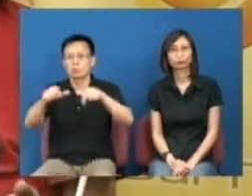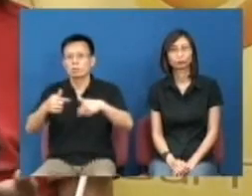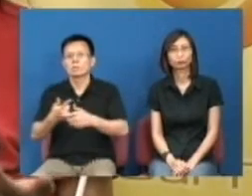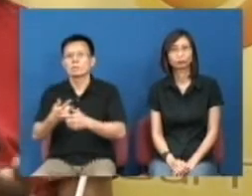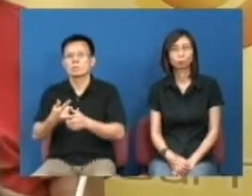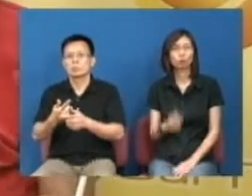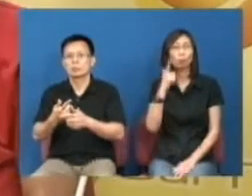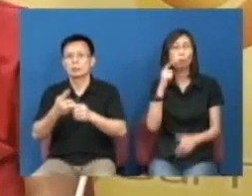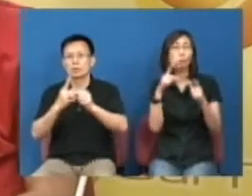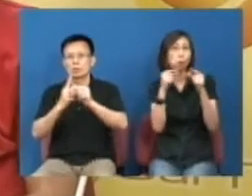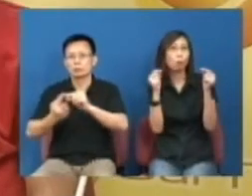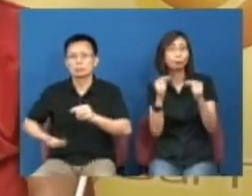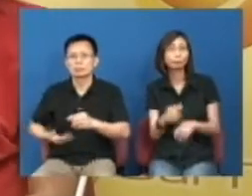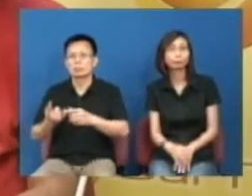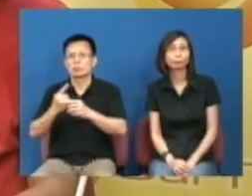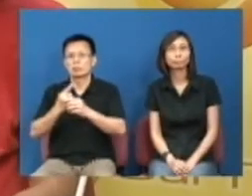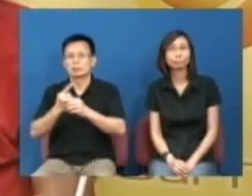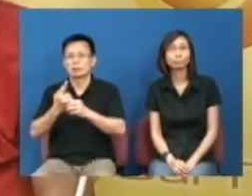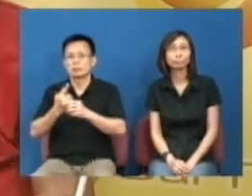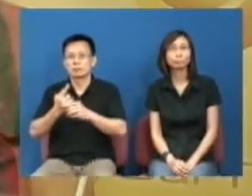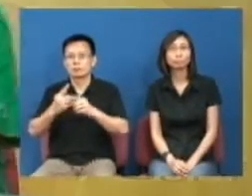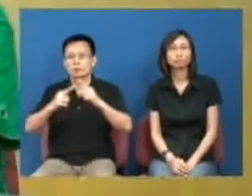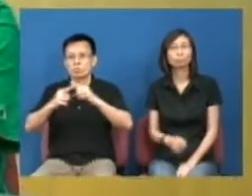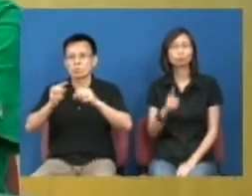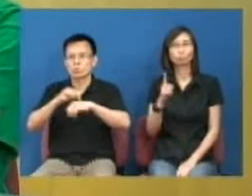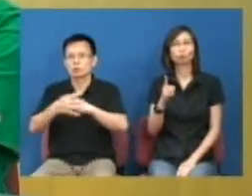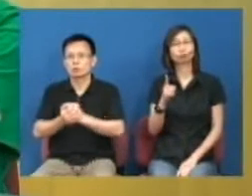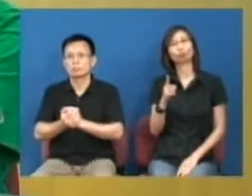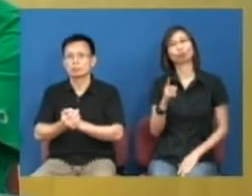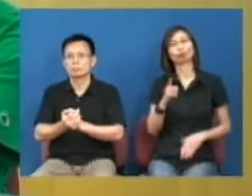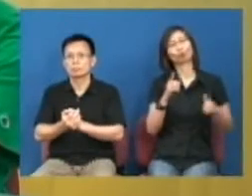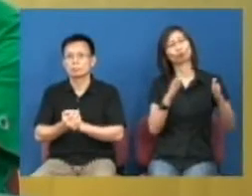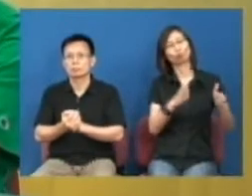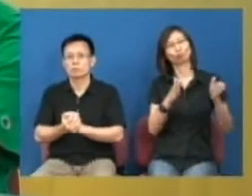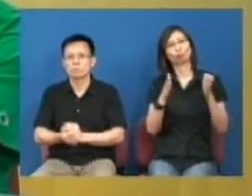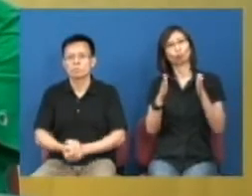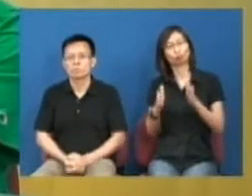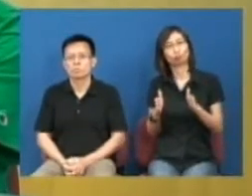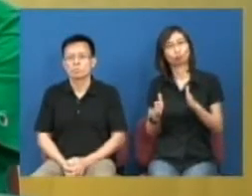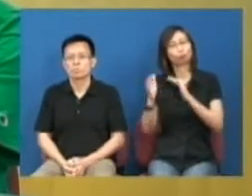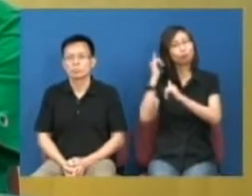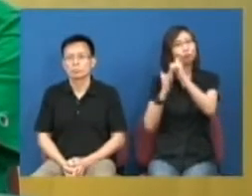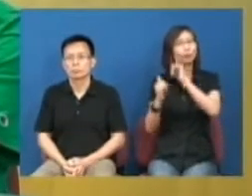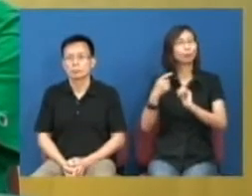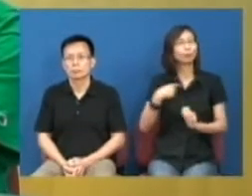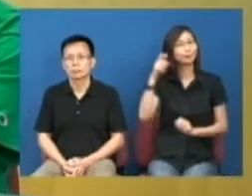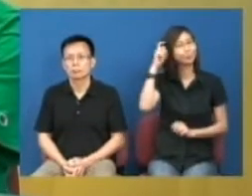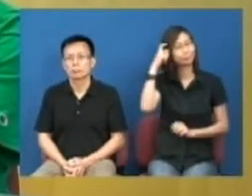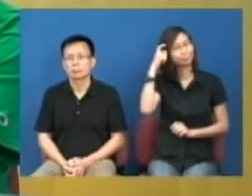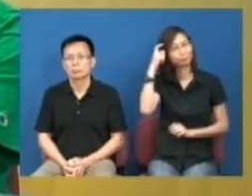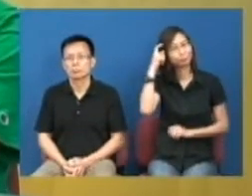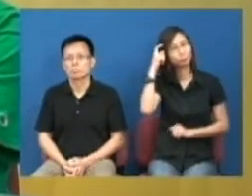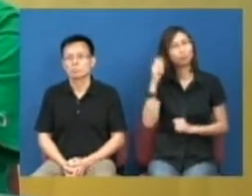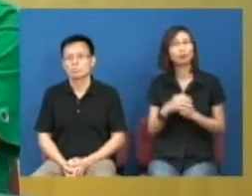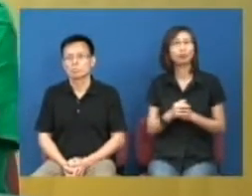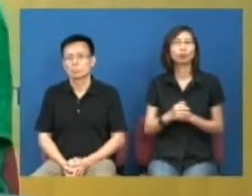台灣，一定要。 你要梳理個歷史嘛，其實你最簡單。咁我諗都係咁講嘅。如果我哋話俾